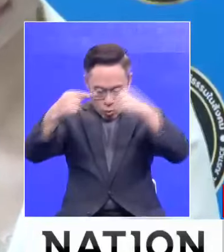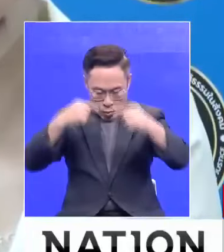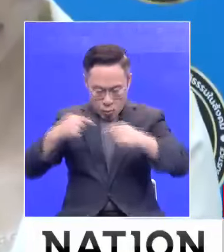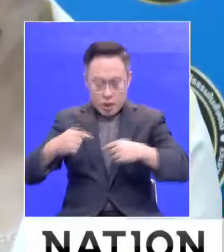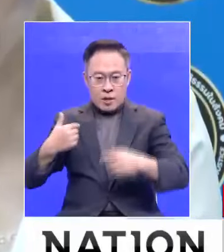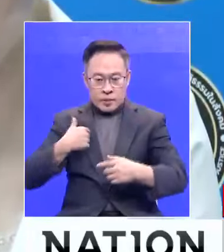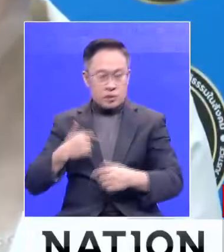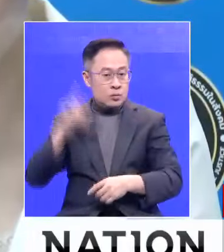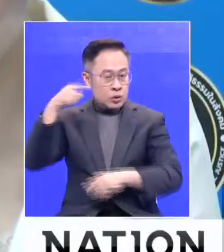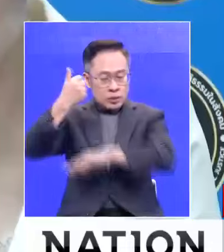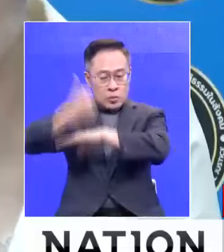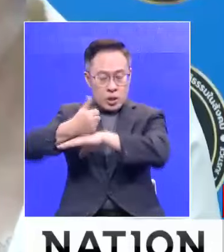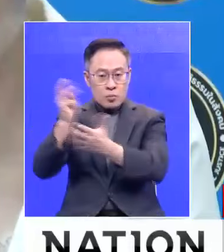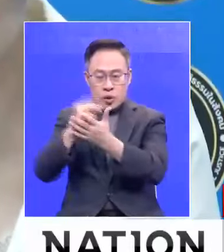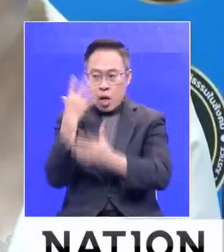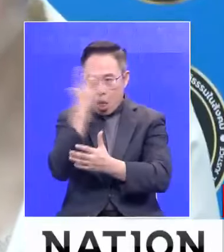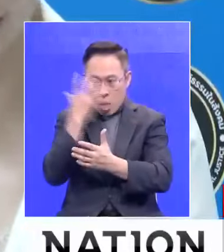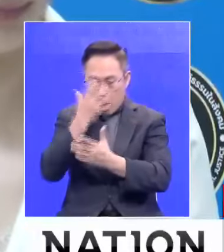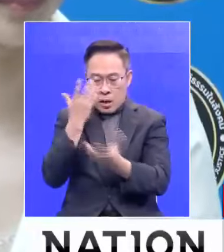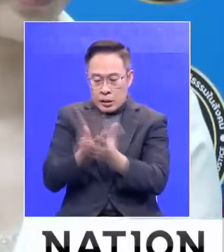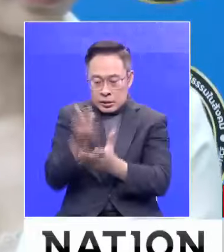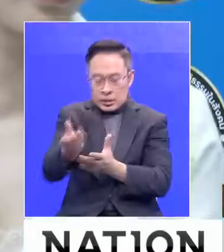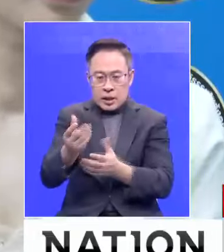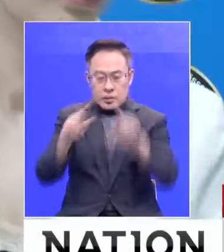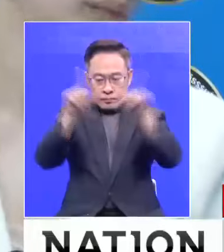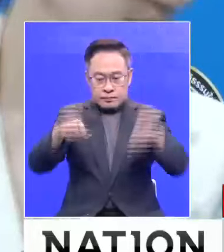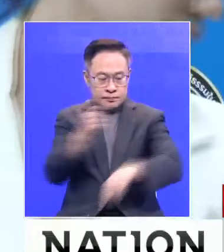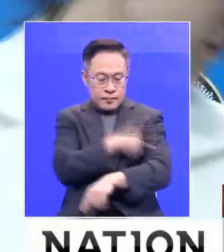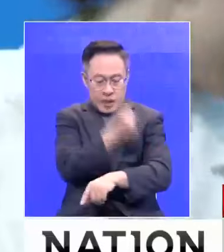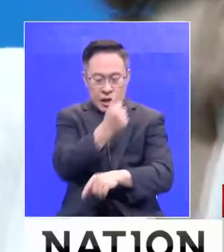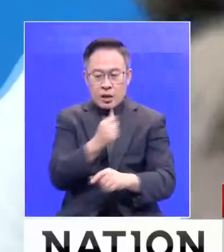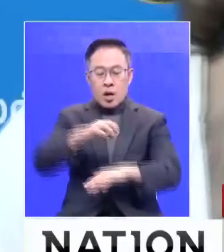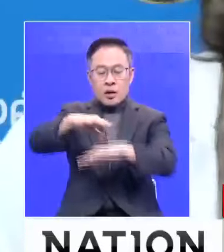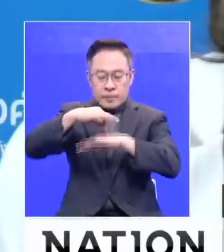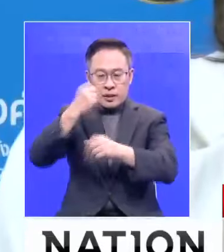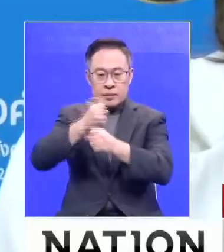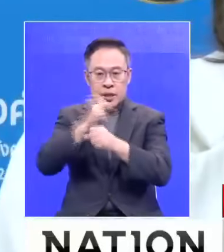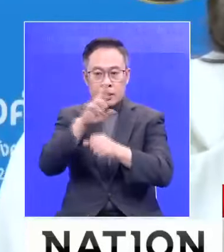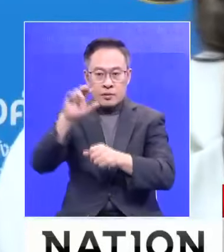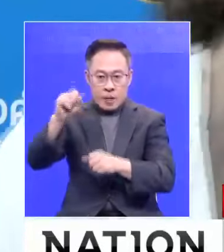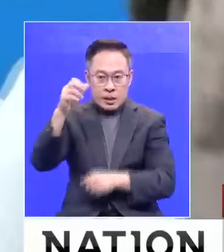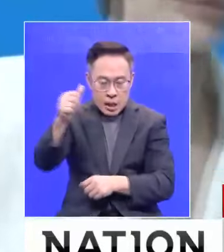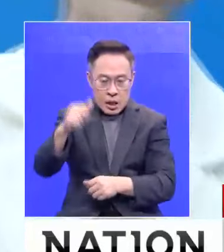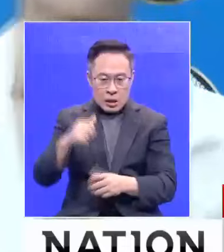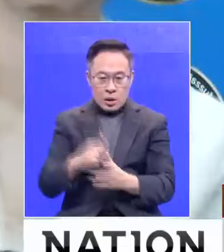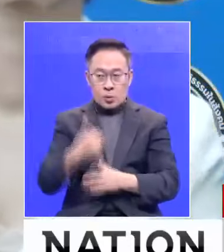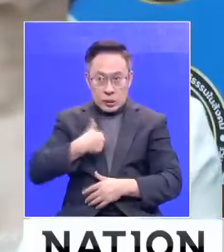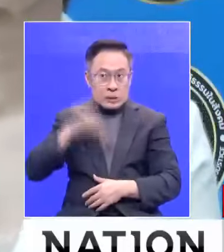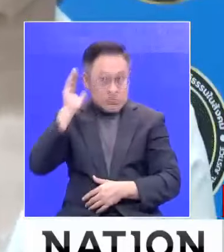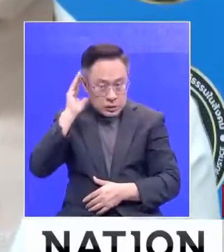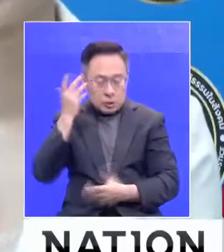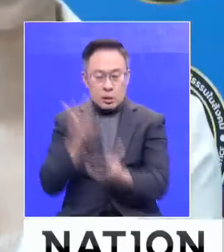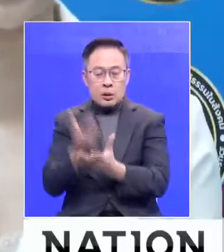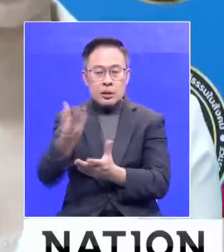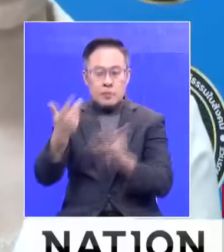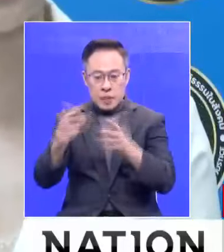อมเรื่องการซื้อขายตำแหน่งบอกว่าตำแหน่งใหญ่เลยราคาถูกมากนะครับก็เลยทำให้คุณวิไลลักษณ์นั้นหลงเชื่อครับแม้ว่าห